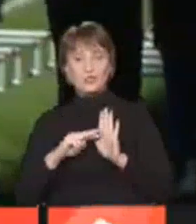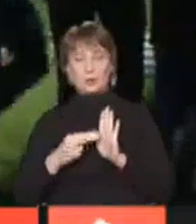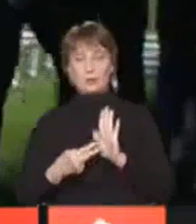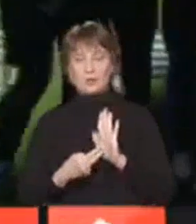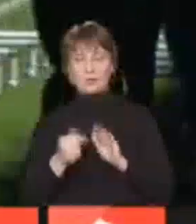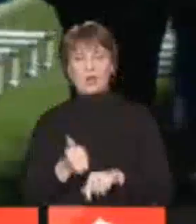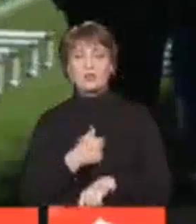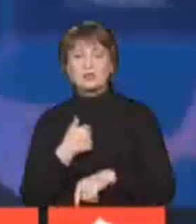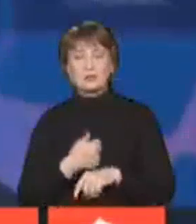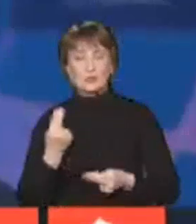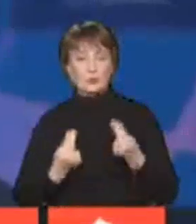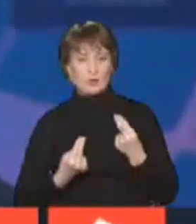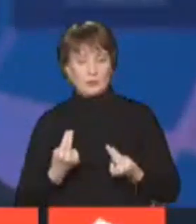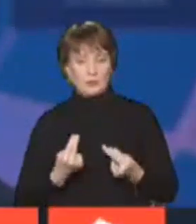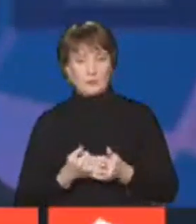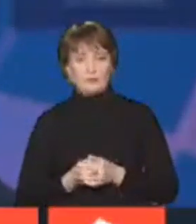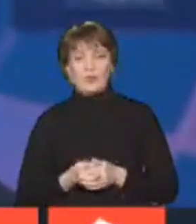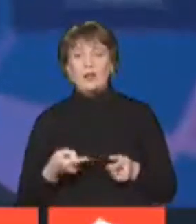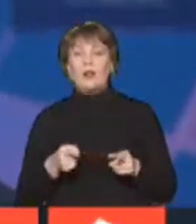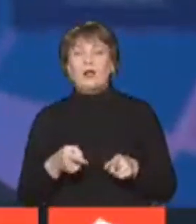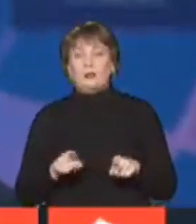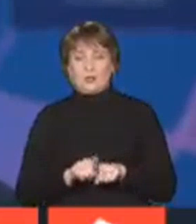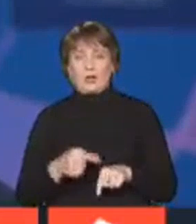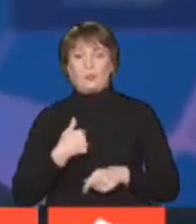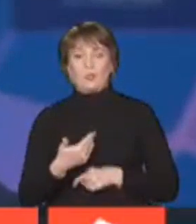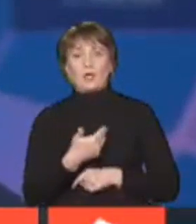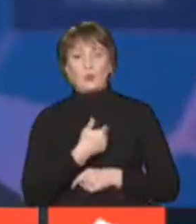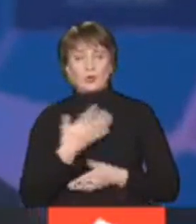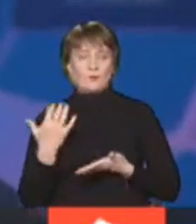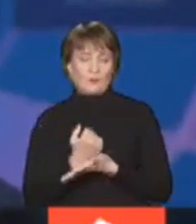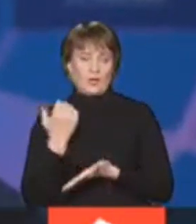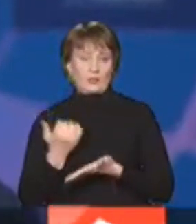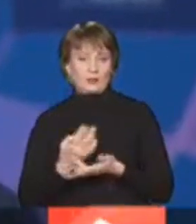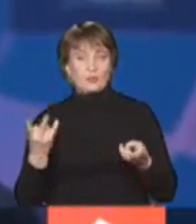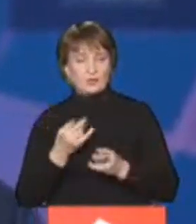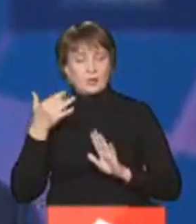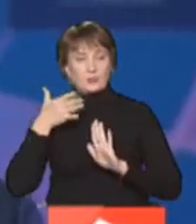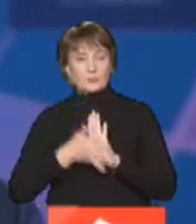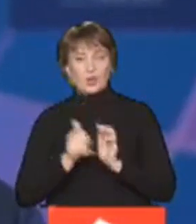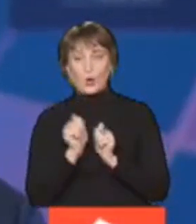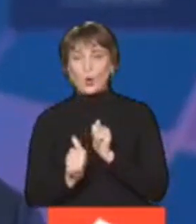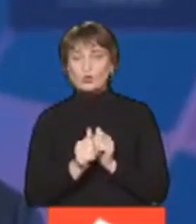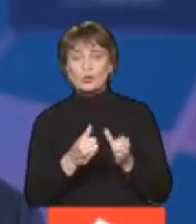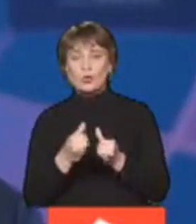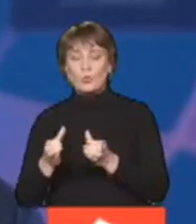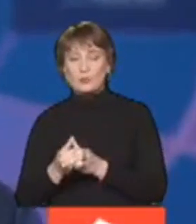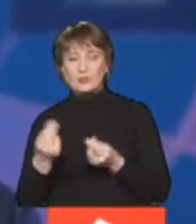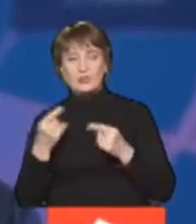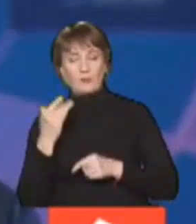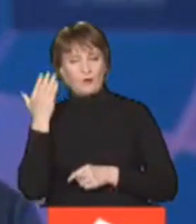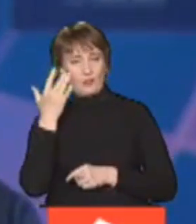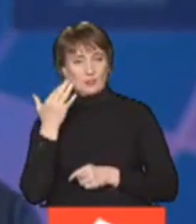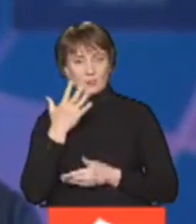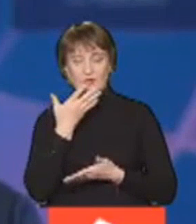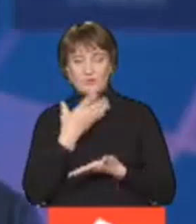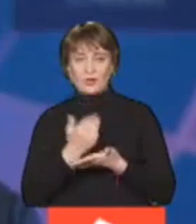на гру. Так, ми хочемо виграти прийдешній матч. Треба розуміти, кожна з команд має свою ігрову філософію, свої